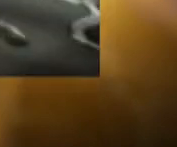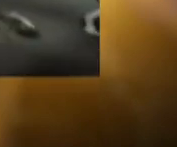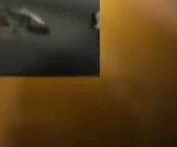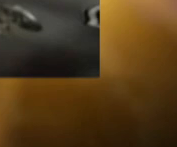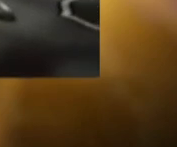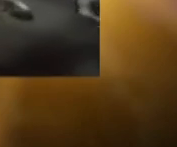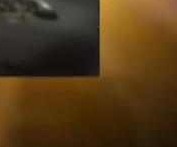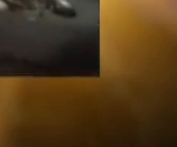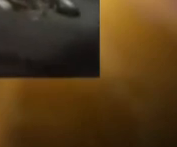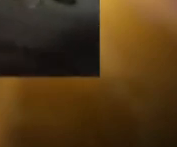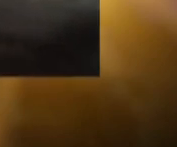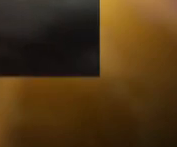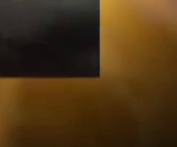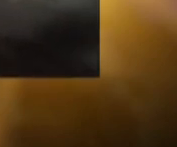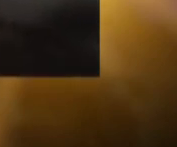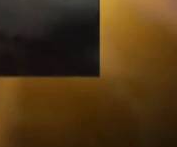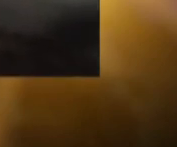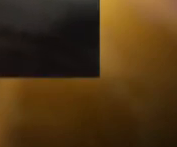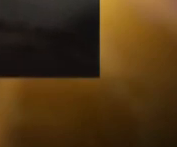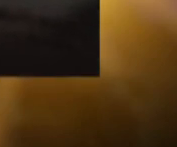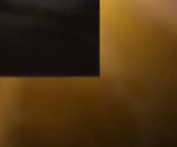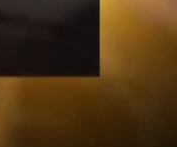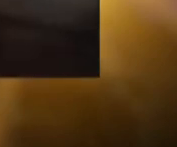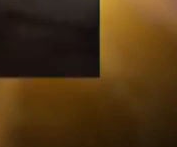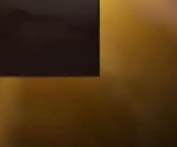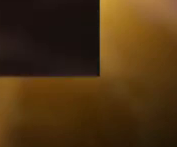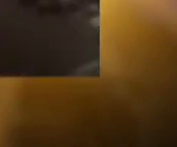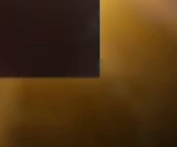apabila pagi ya ya yang ketiga